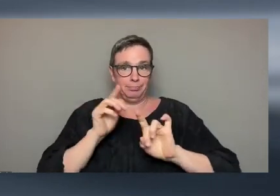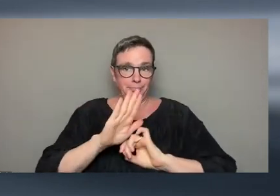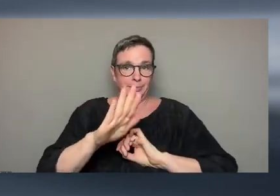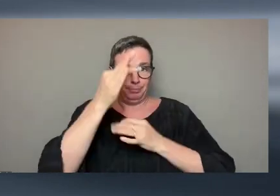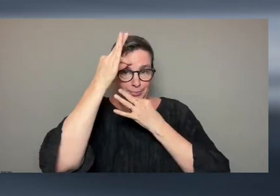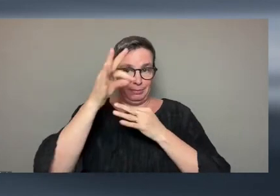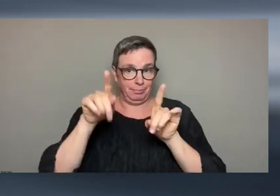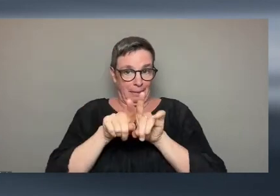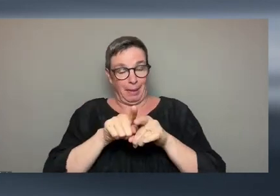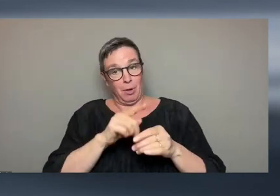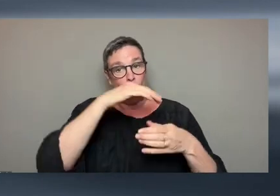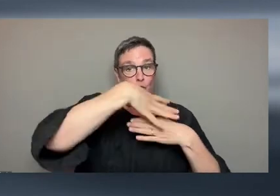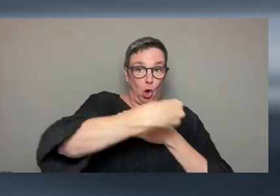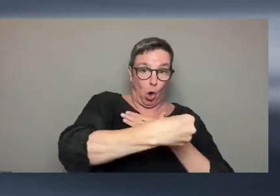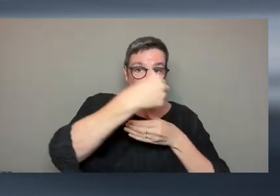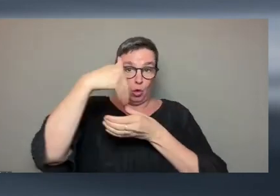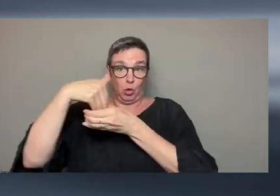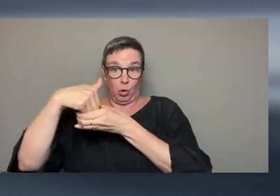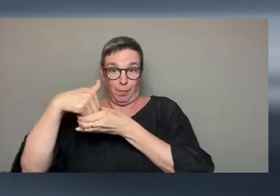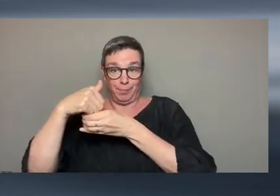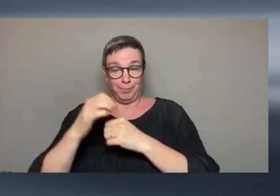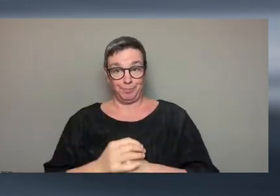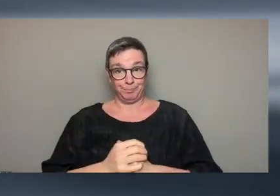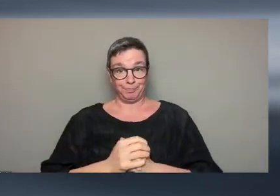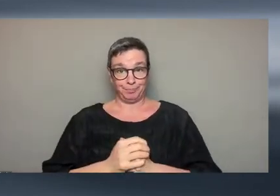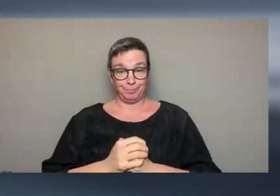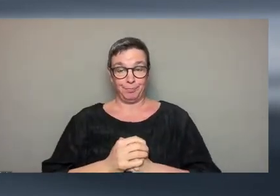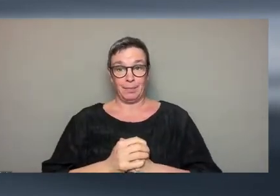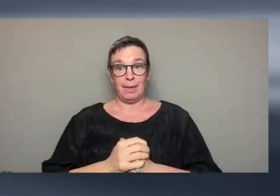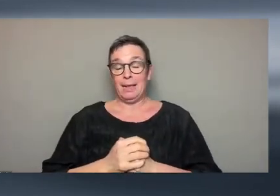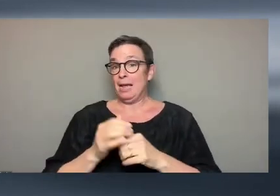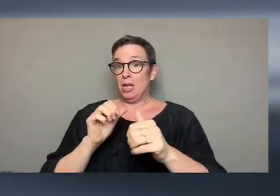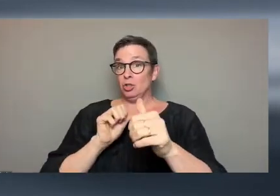Maintenant, les challenges spécifiques à l'accessibilité.